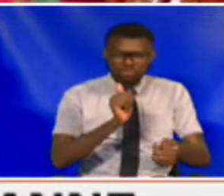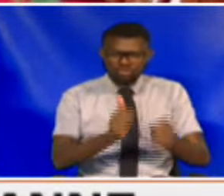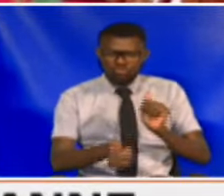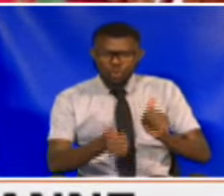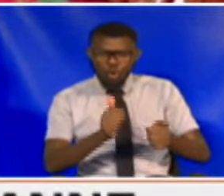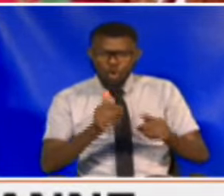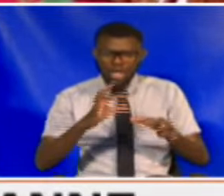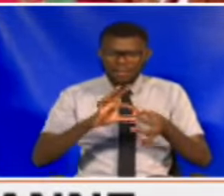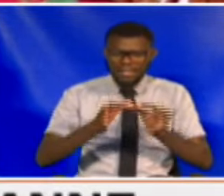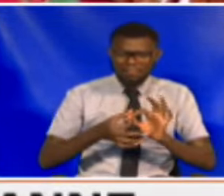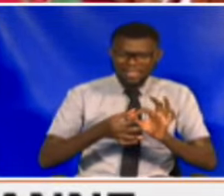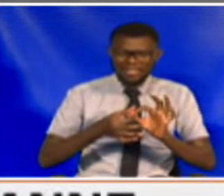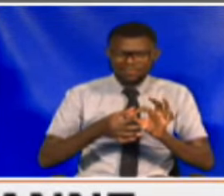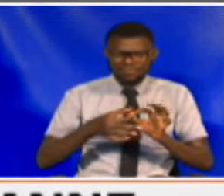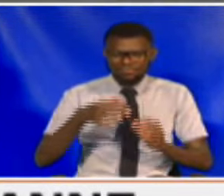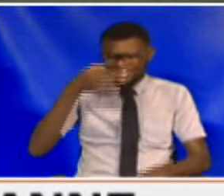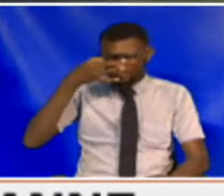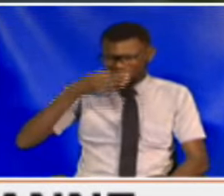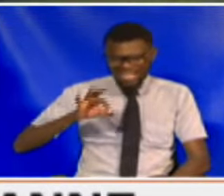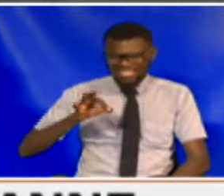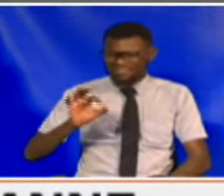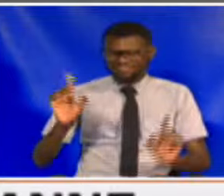huko Paris, Ufaransa.